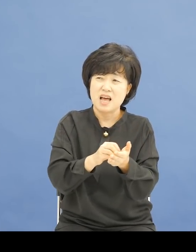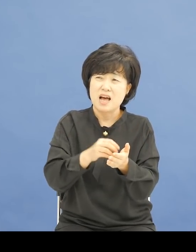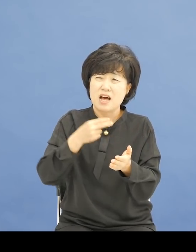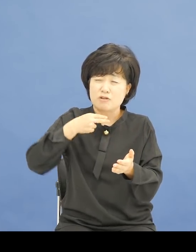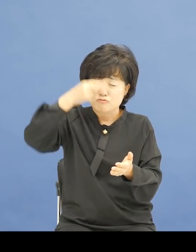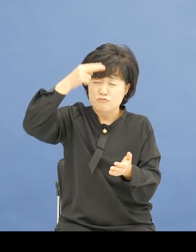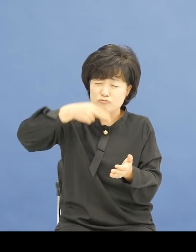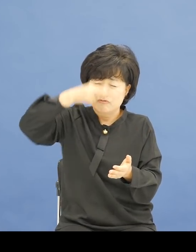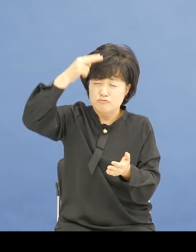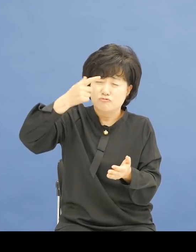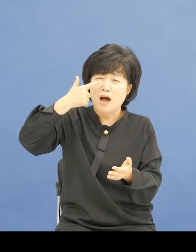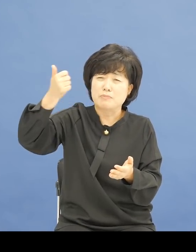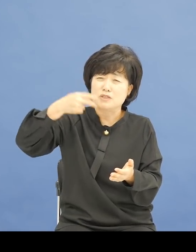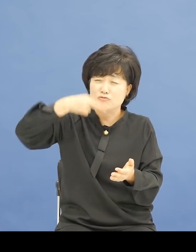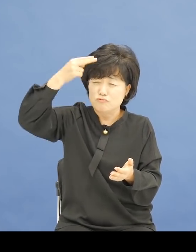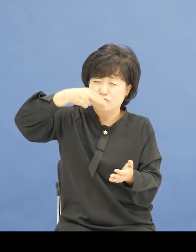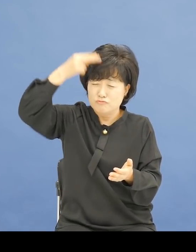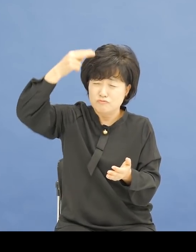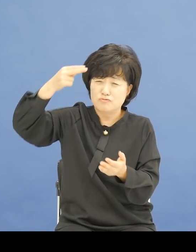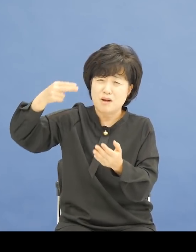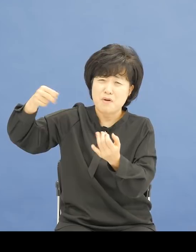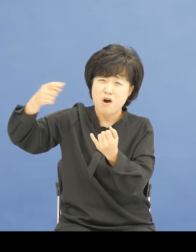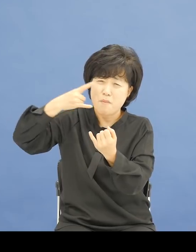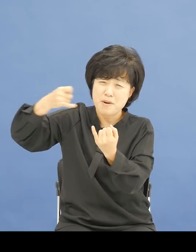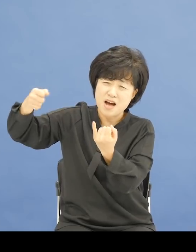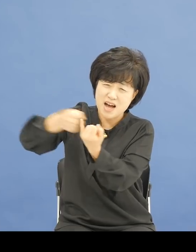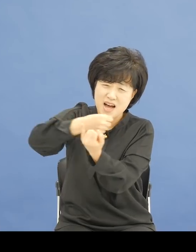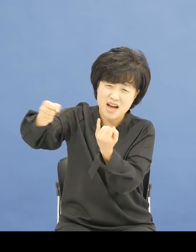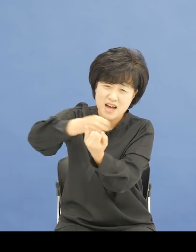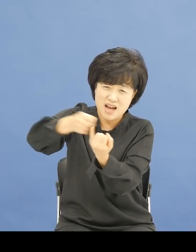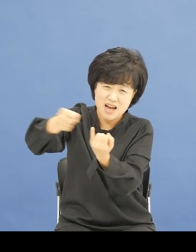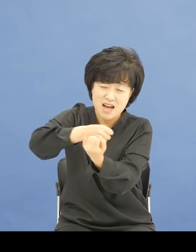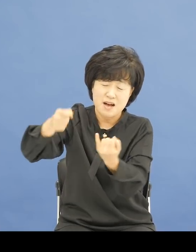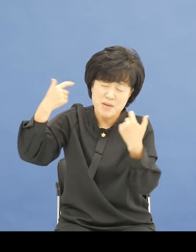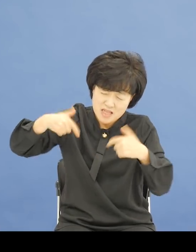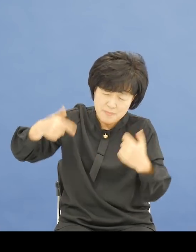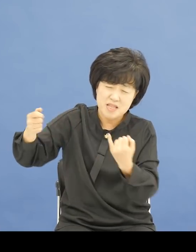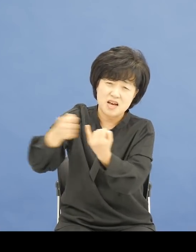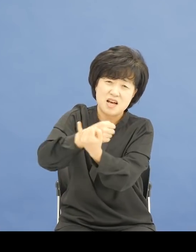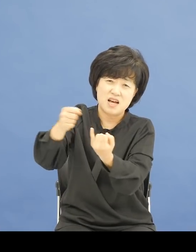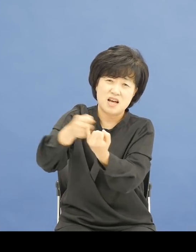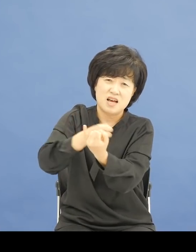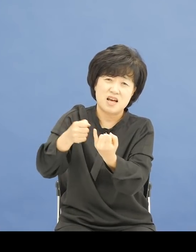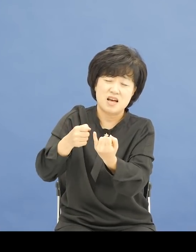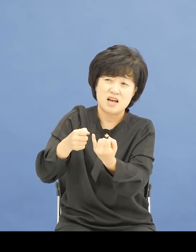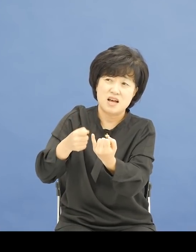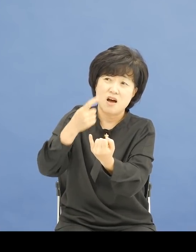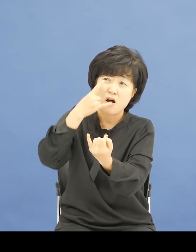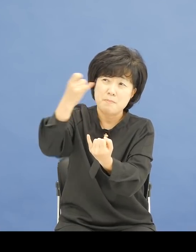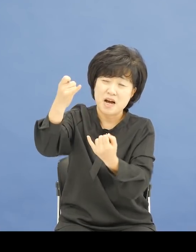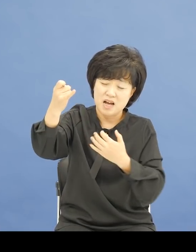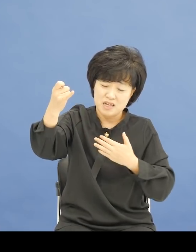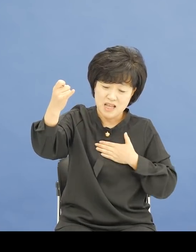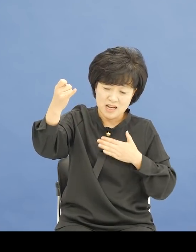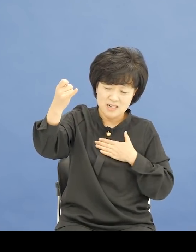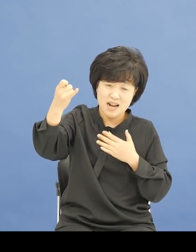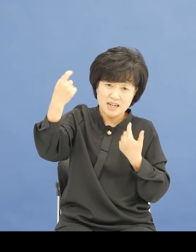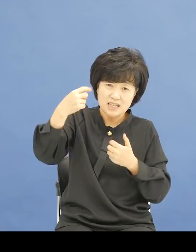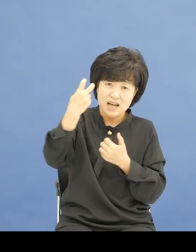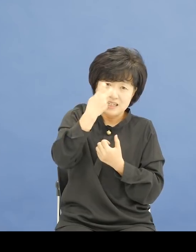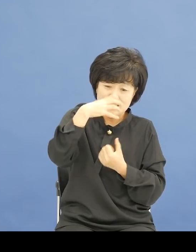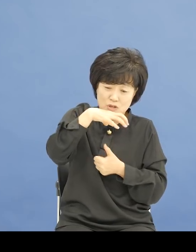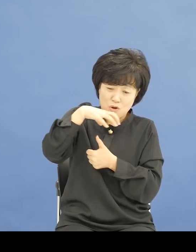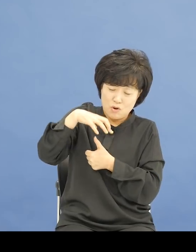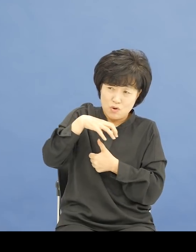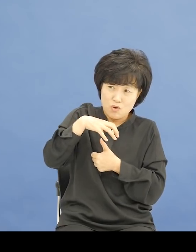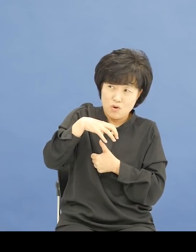어머니께서 아버지가 술만 마시면 저희 집이 피난 가는 날이었다 보니까 아, 늘 저를 어머니가 지켜주시고 아버지의 네. 그런 안